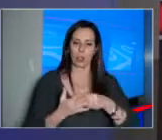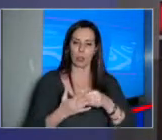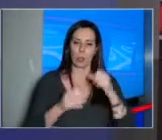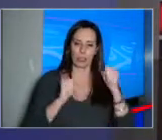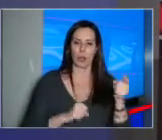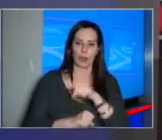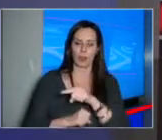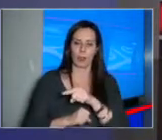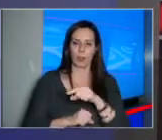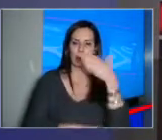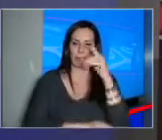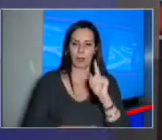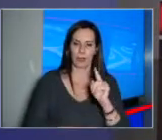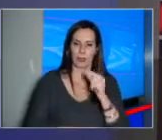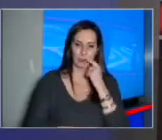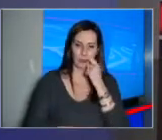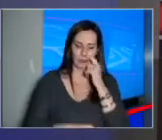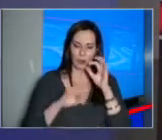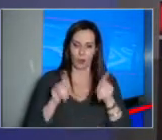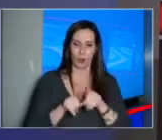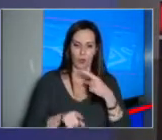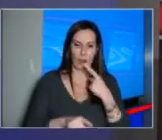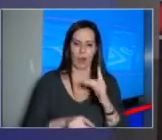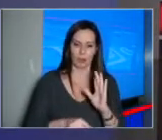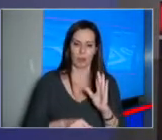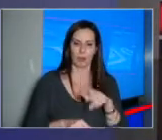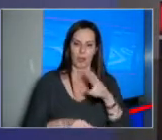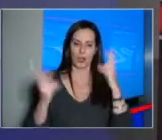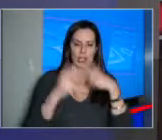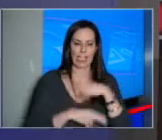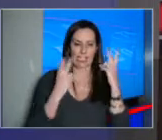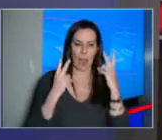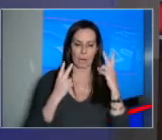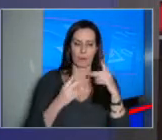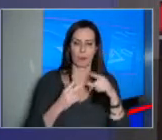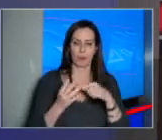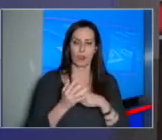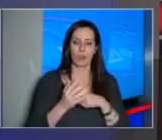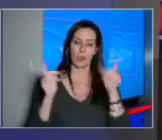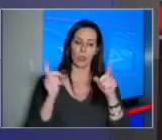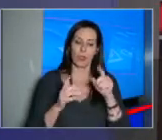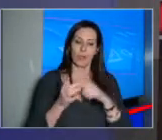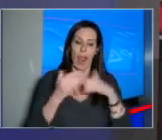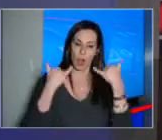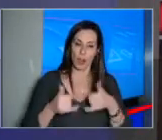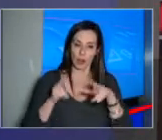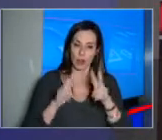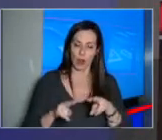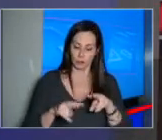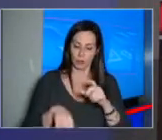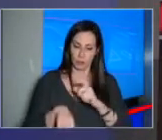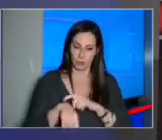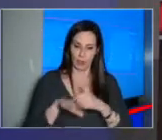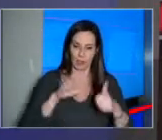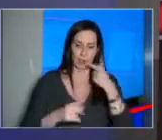הביטוח הלאומי לבין המדינה. בדיוק כמו שציינתי לפני רגע, שיש הסכם כזה שבוטל, ולעת עתה ניתן לו פרק זמן